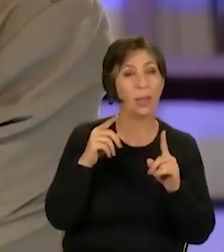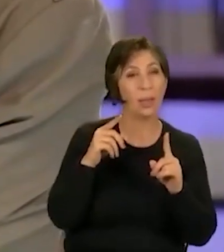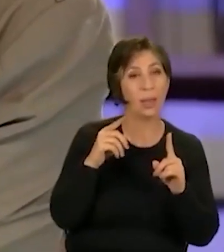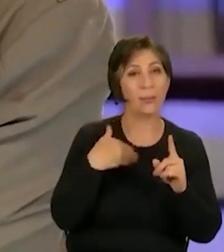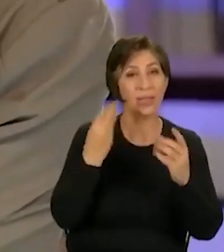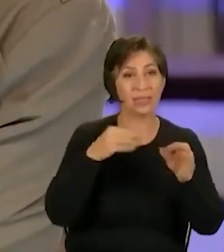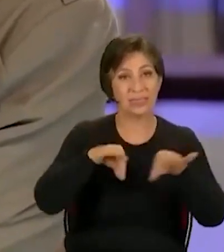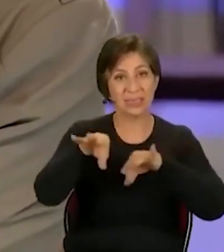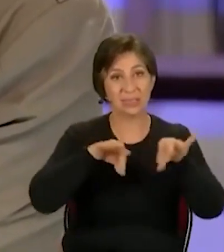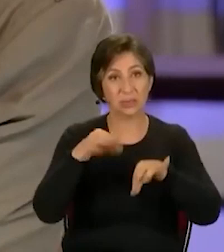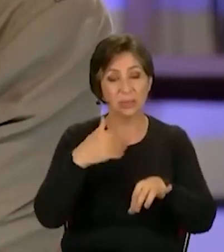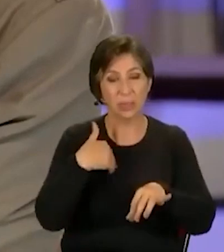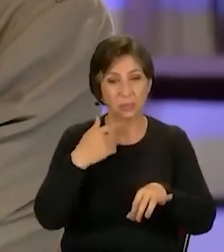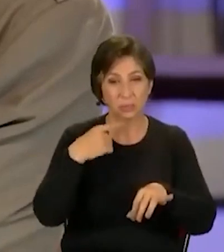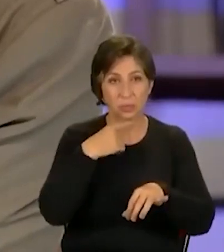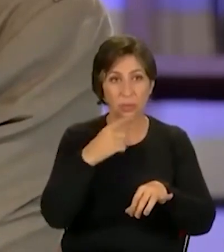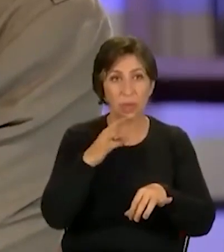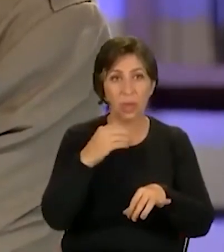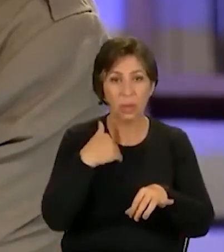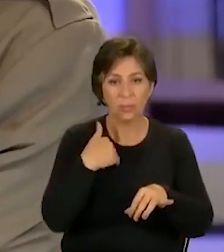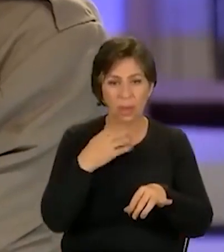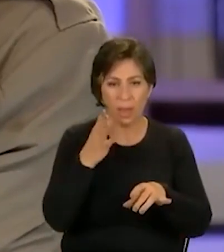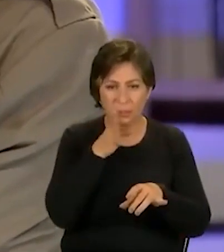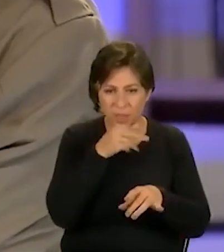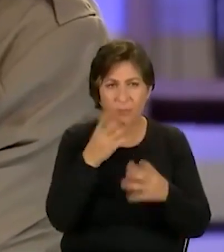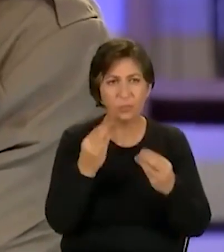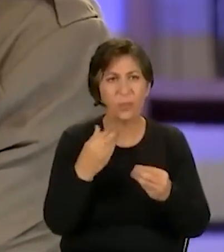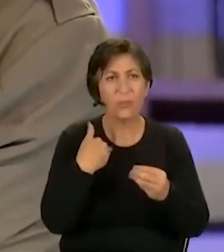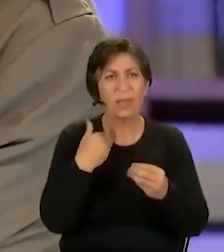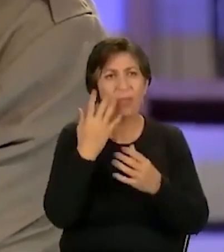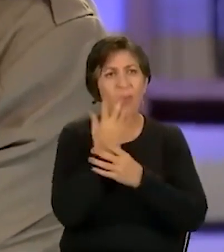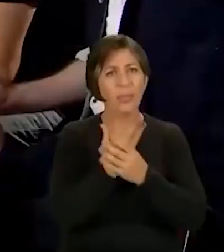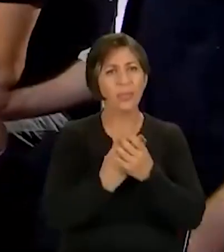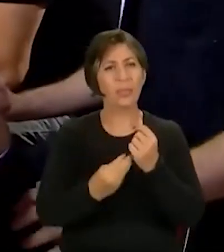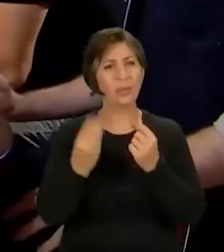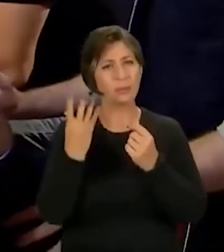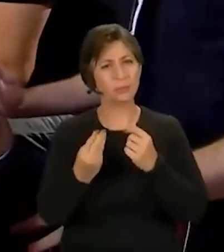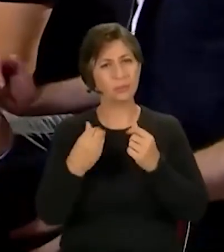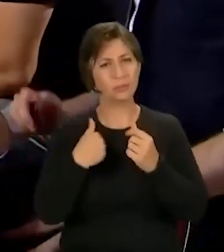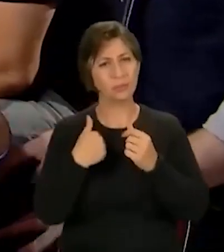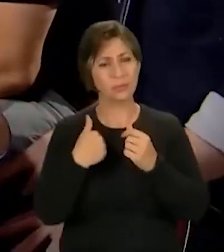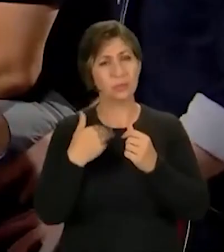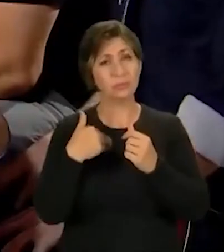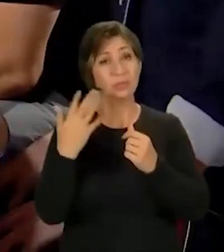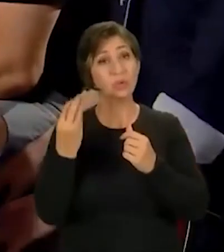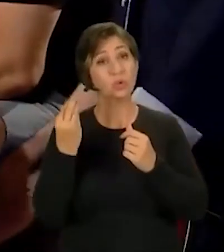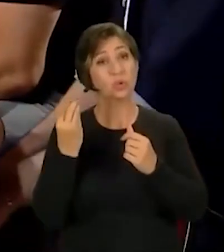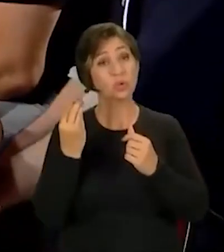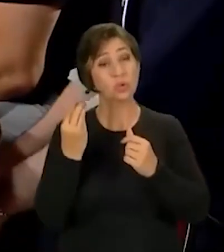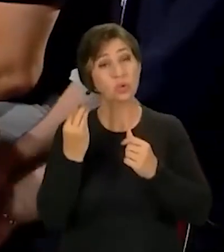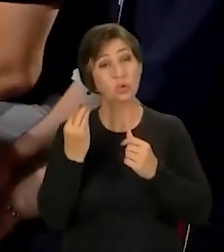iyi satranç oynarım. Hatta beni bile zorlamaya başladı. Dedim ki ben hamlaşmışım yani, demek ondan, sen beni zorladığına göre falan. Bizi çok